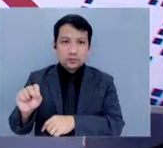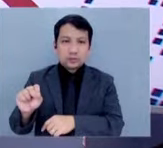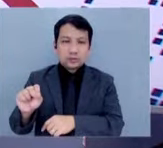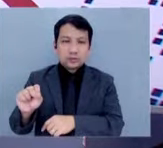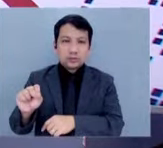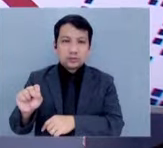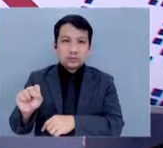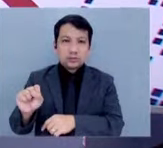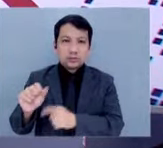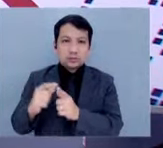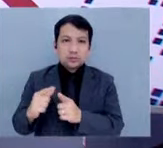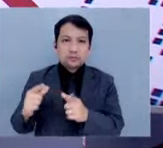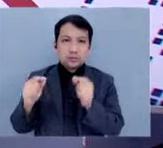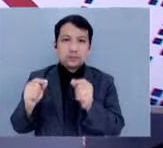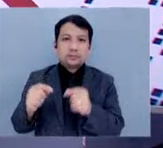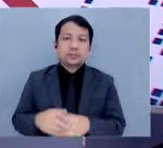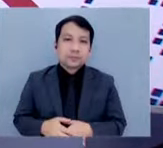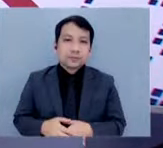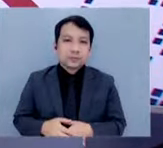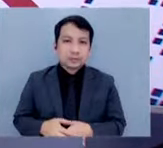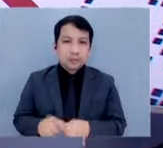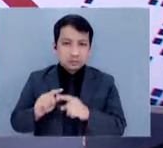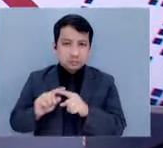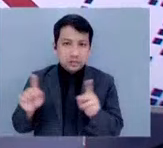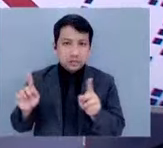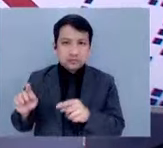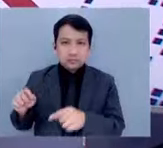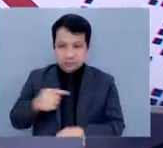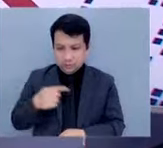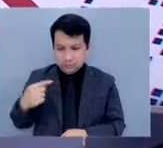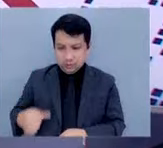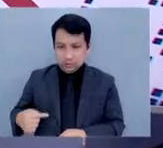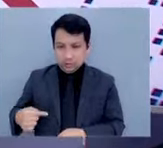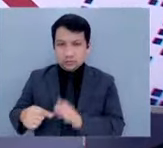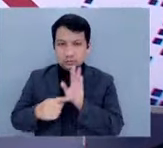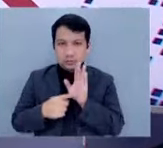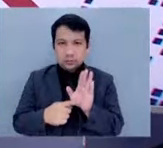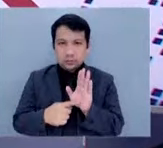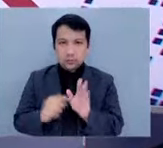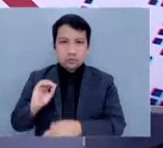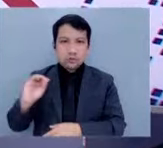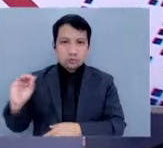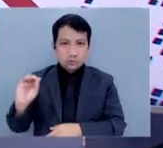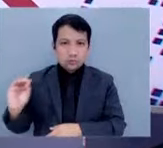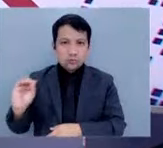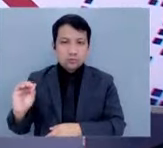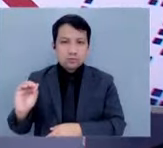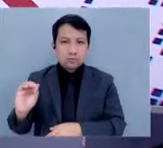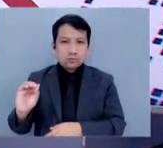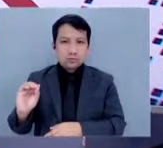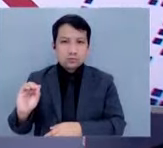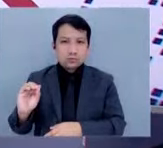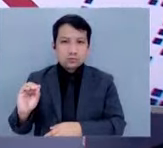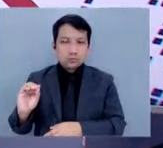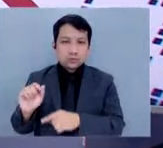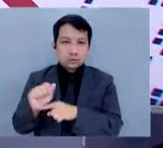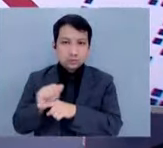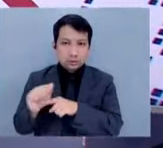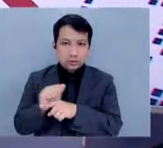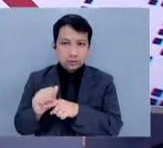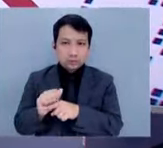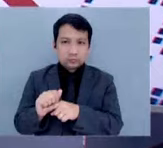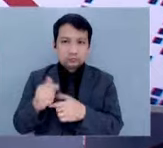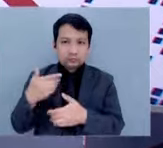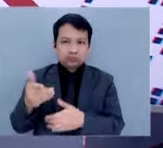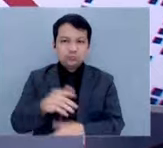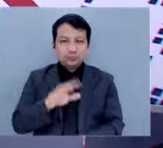Sea. Pero hindi nagpatinag ang China at sinabayan niya ng sarili nilang combat patrol exercise. Nasa frontline ng